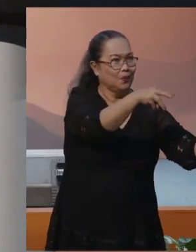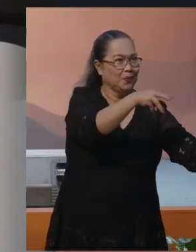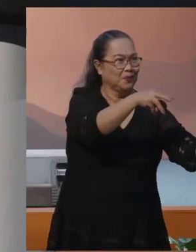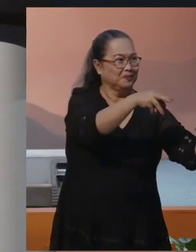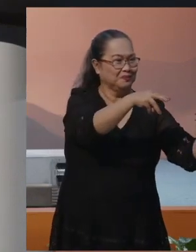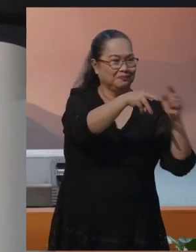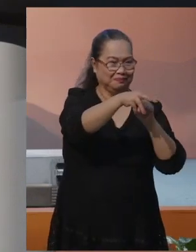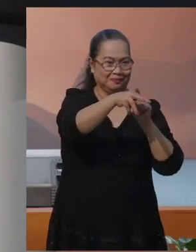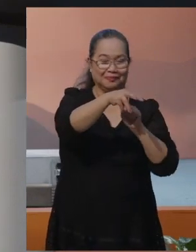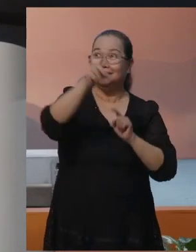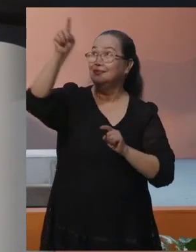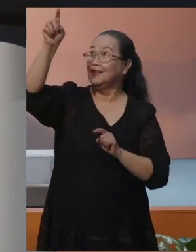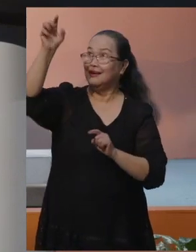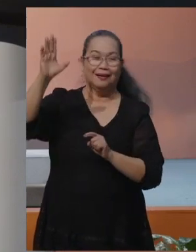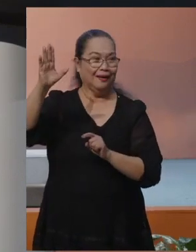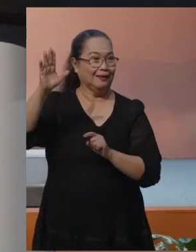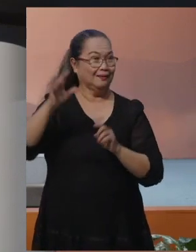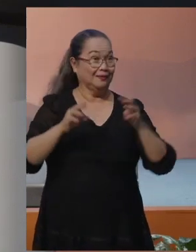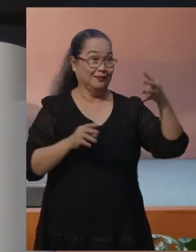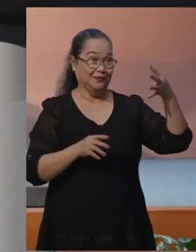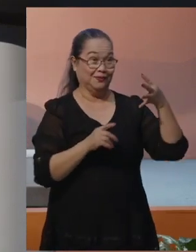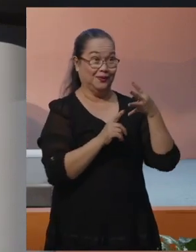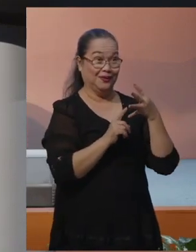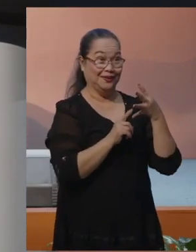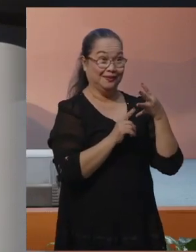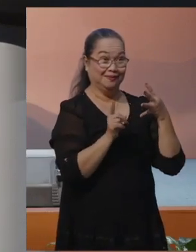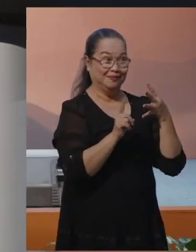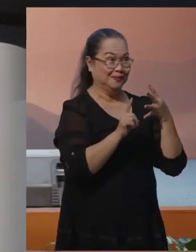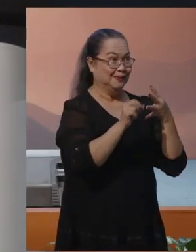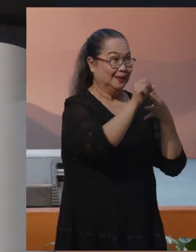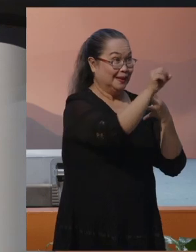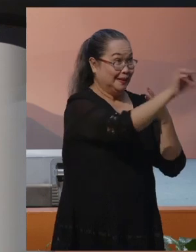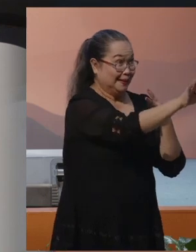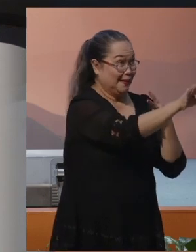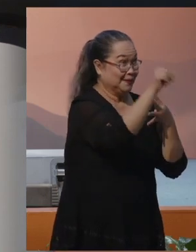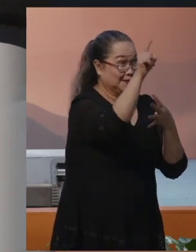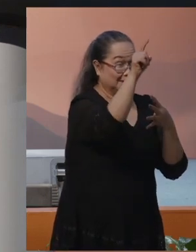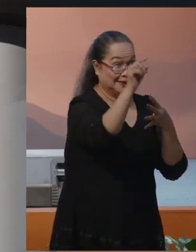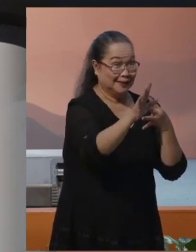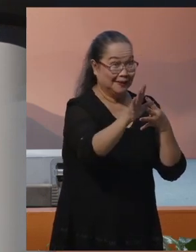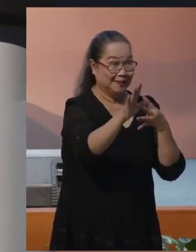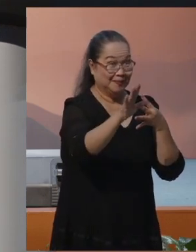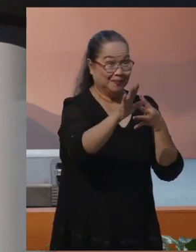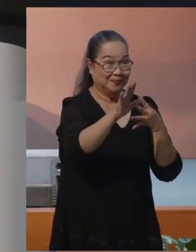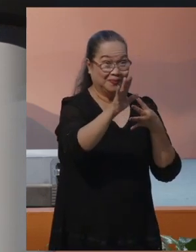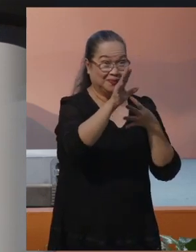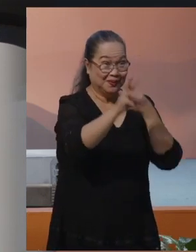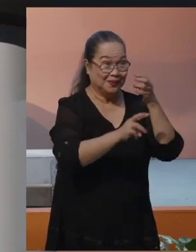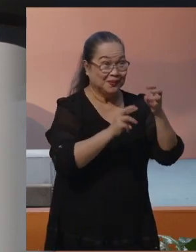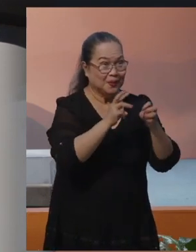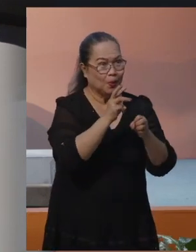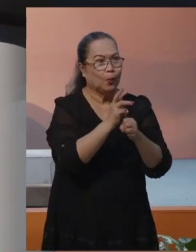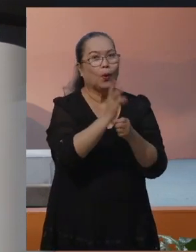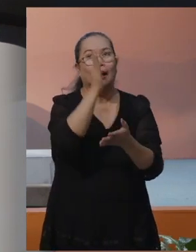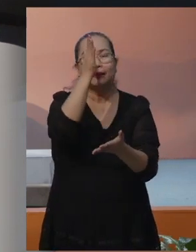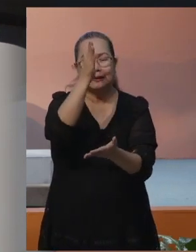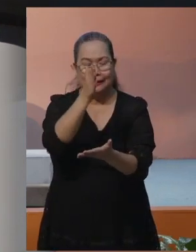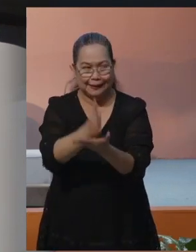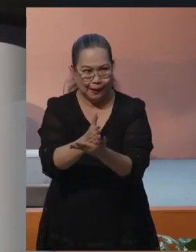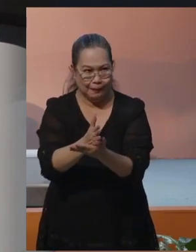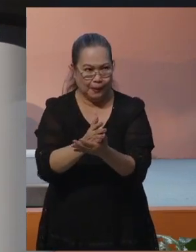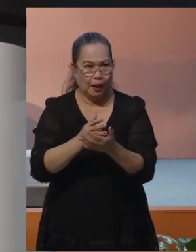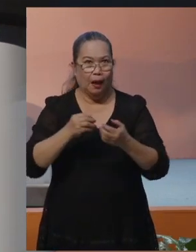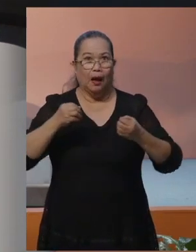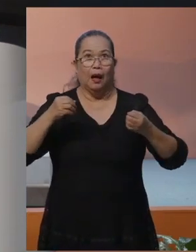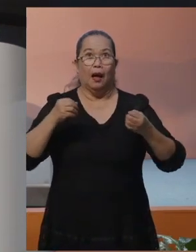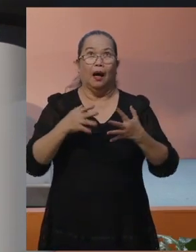Diyos. Pangapat, paghinto ng Diyos ng ikot ng mundo. Lalong